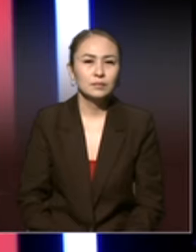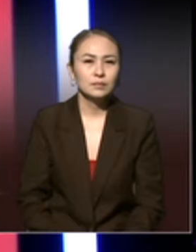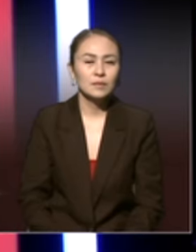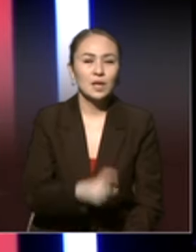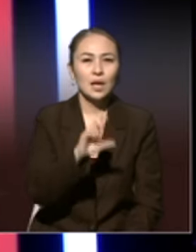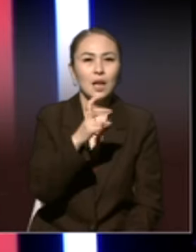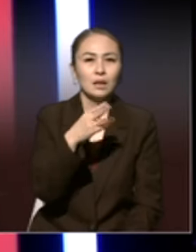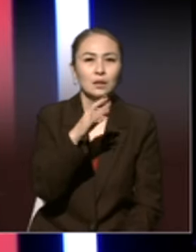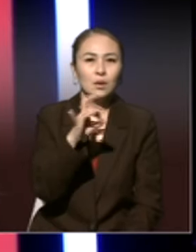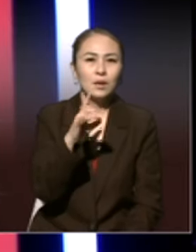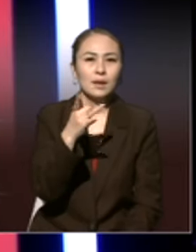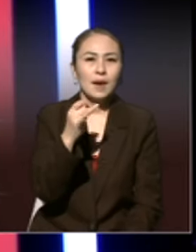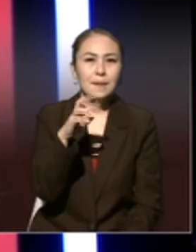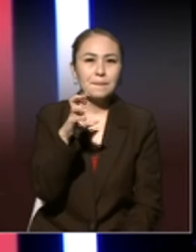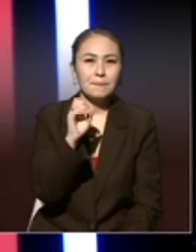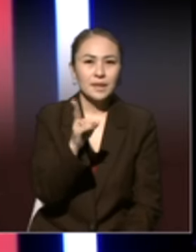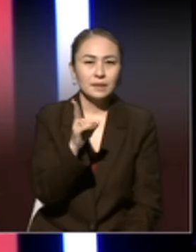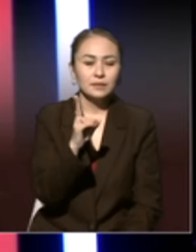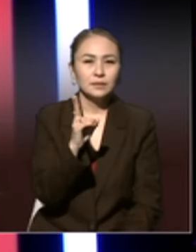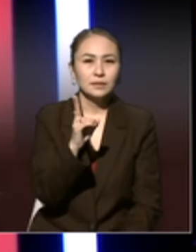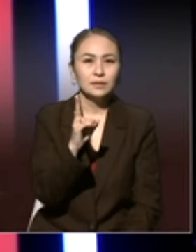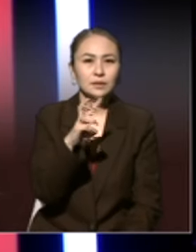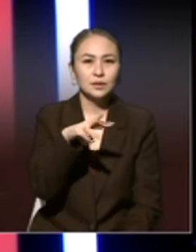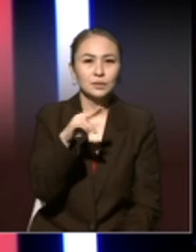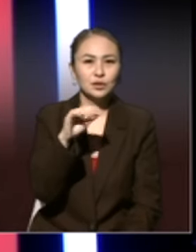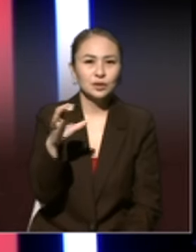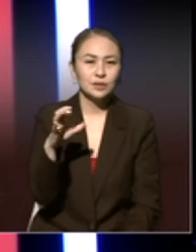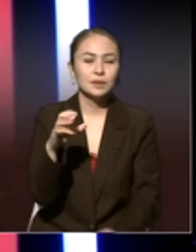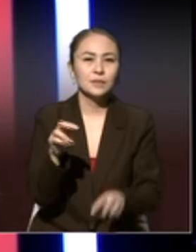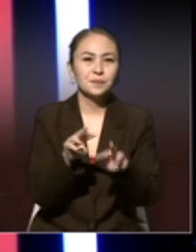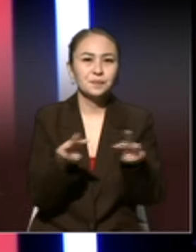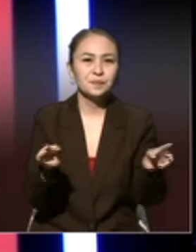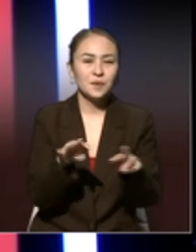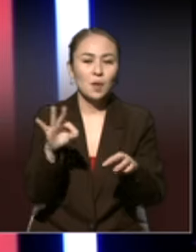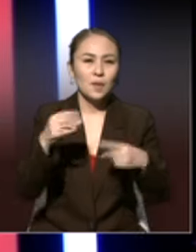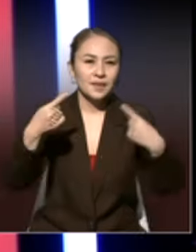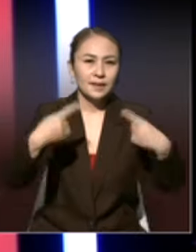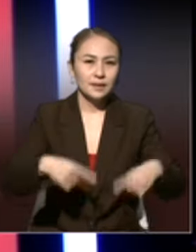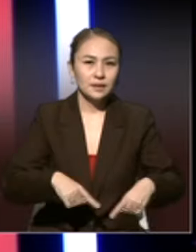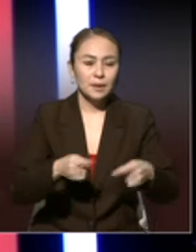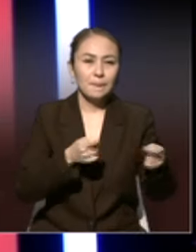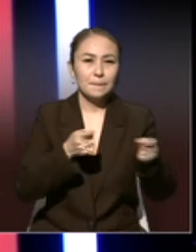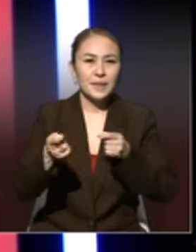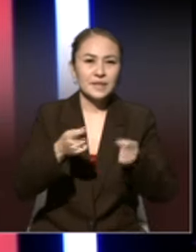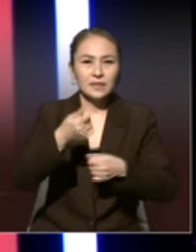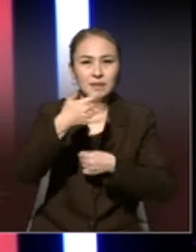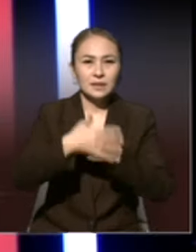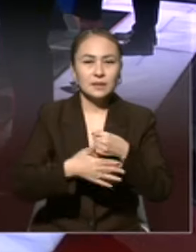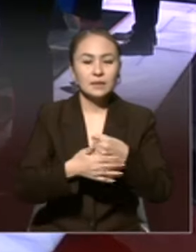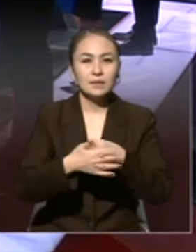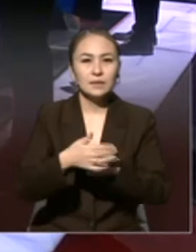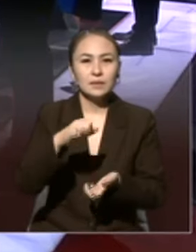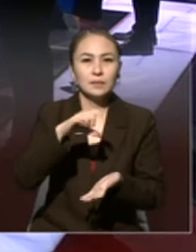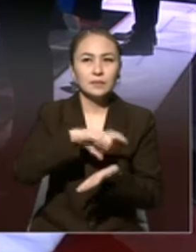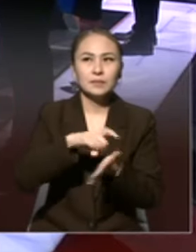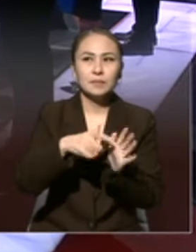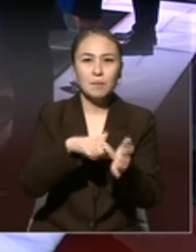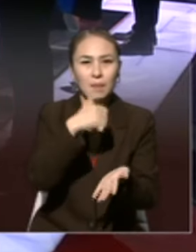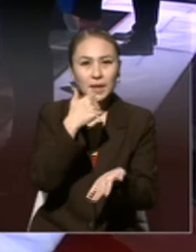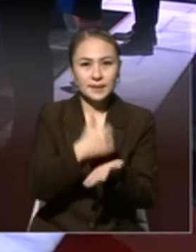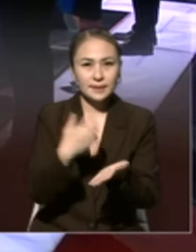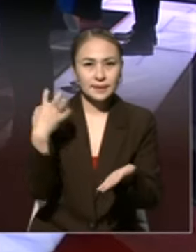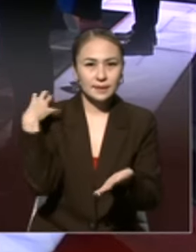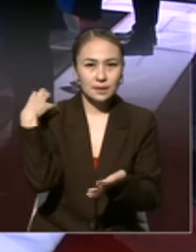Райымбеков Қазақстан Республикасының төтенше жағдай министрлігінің дағдарыс жағдайларында басқару орталығының кезекші бөлімінің